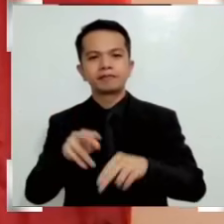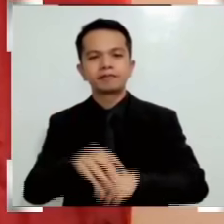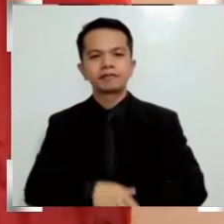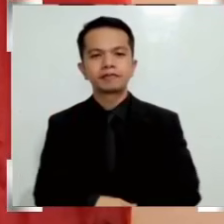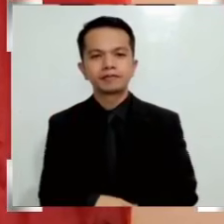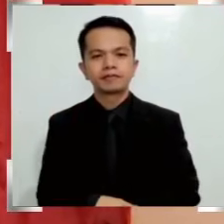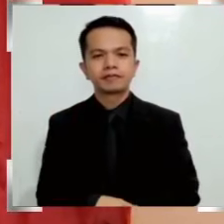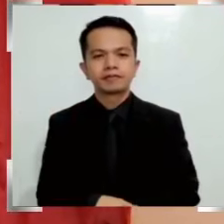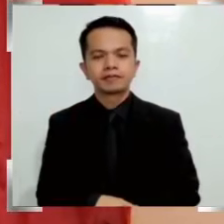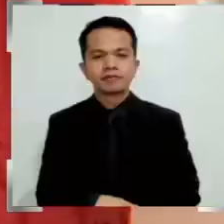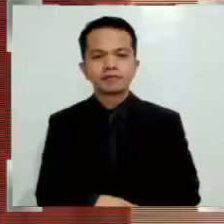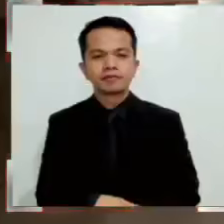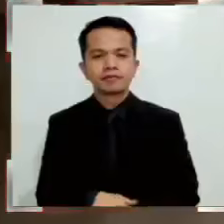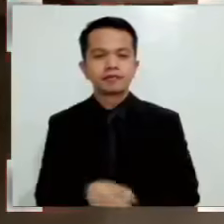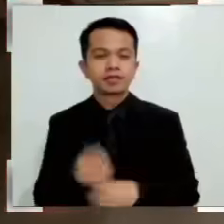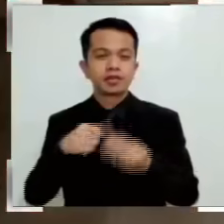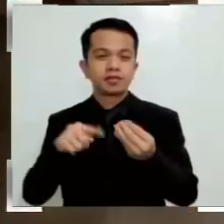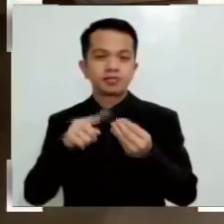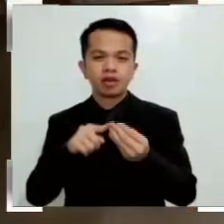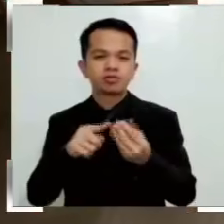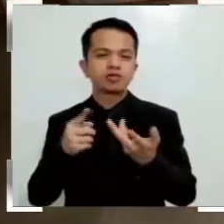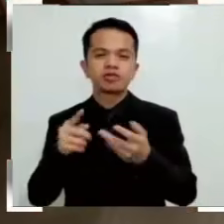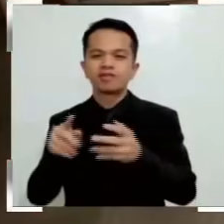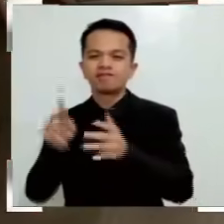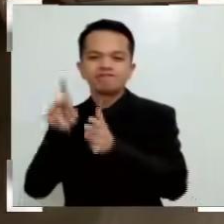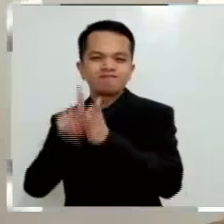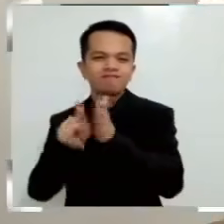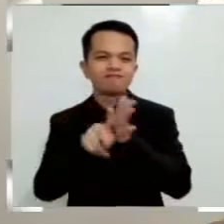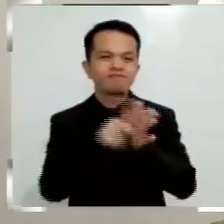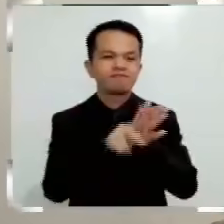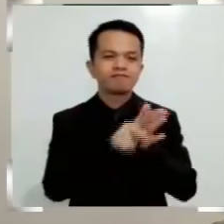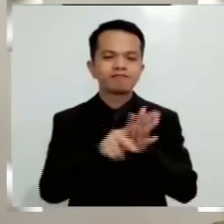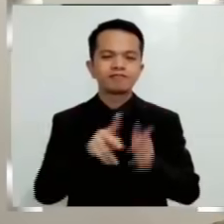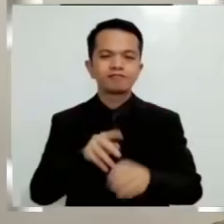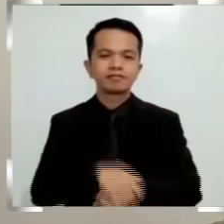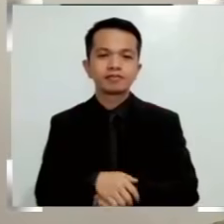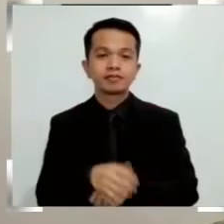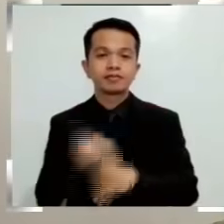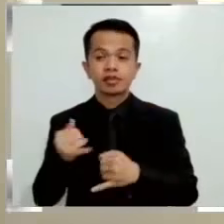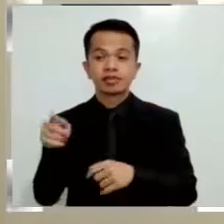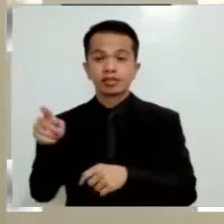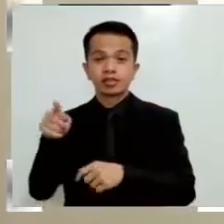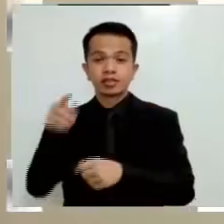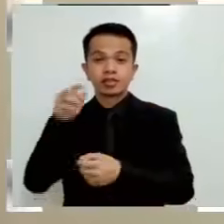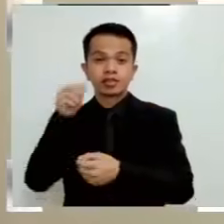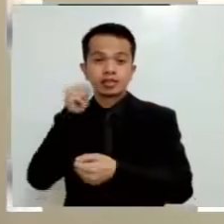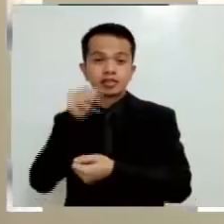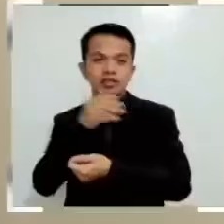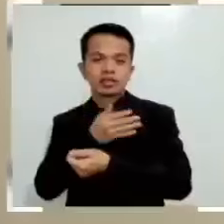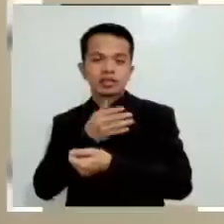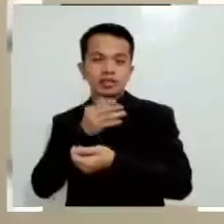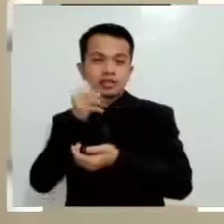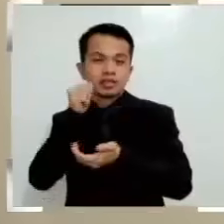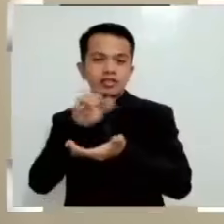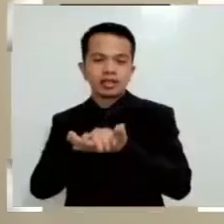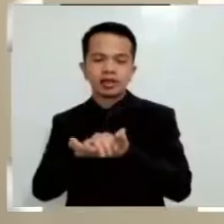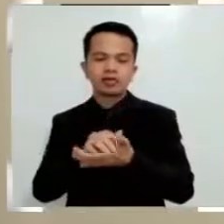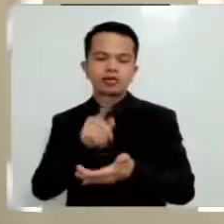kaso ng pagpatay ang asawa ng biktima hindi pa rin matanggap ang nangyari Sobrang